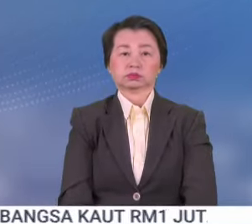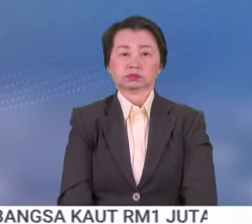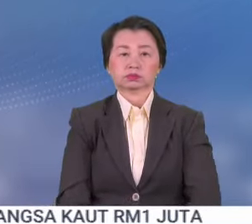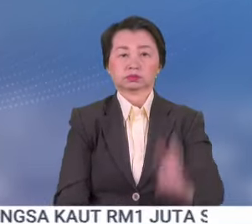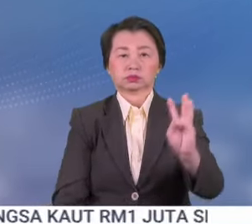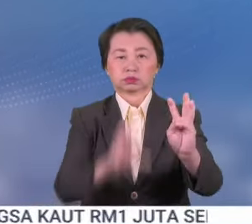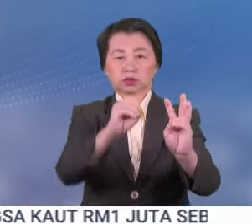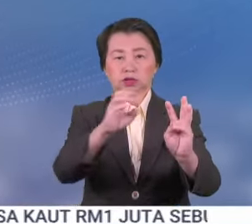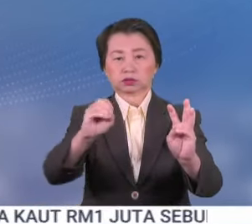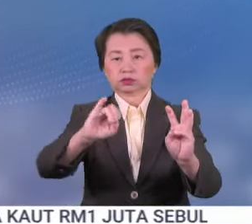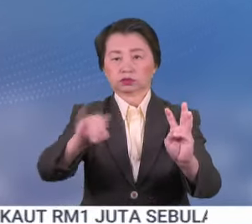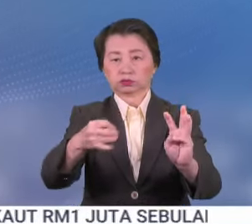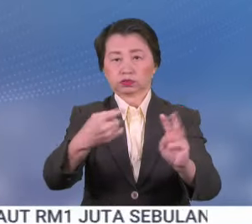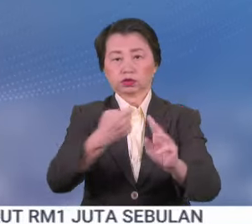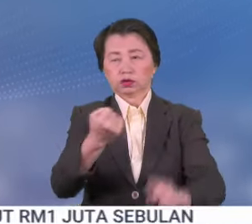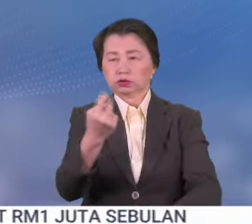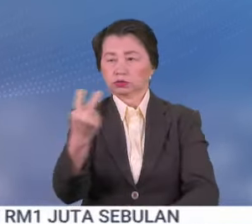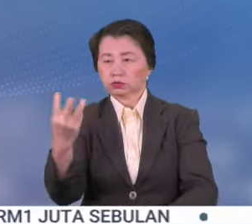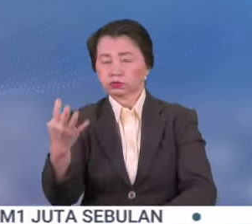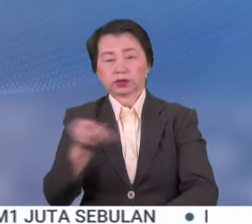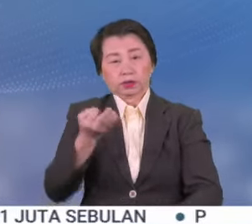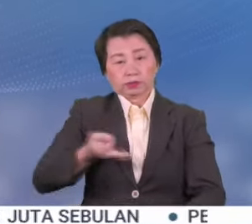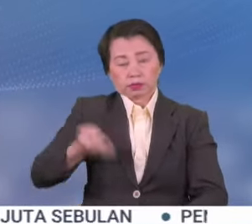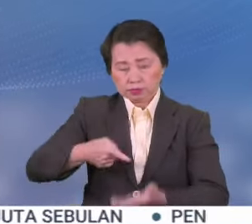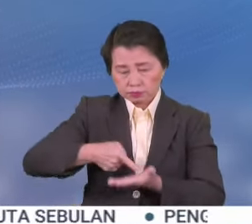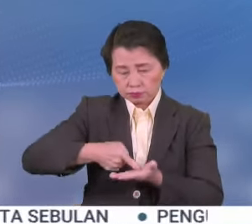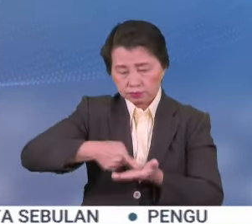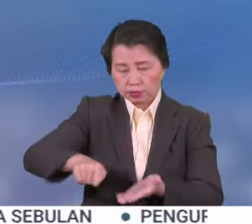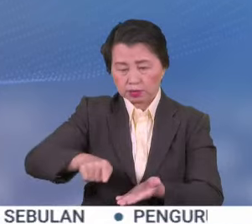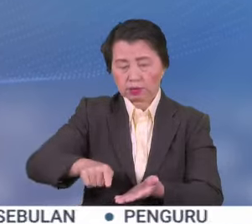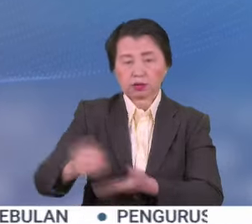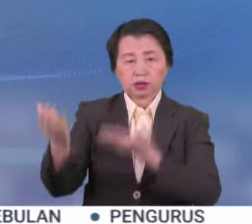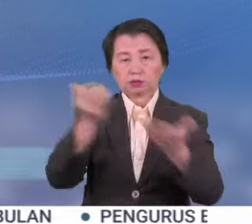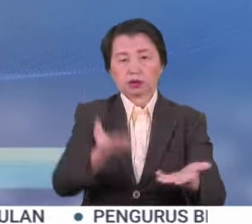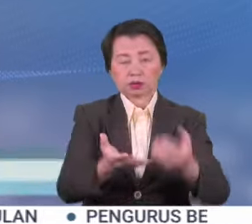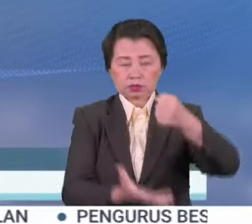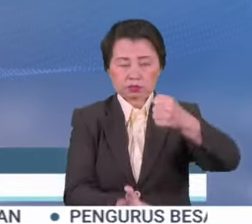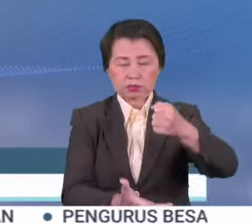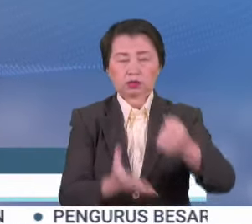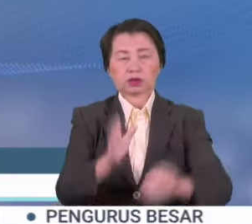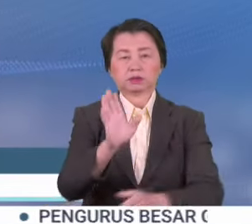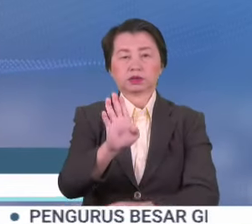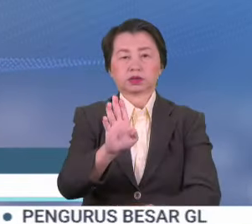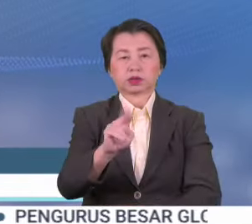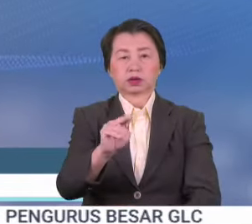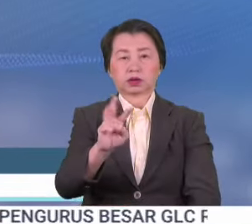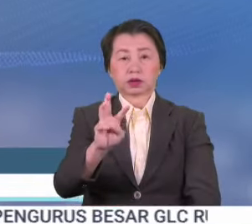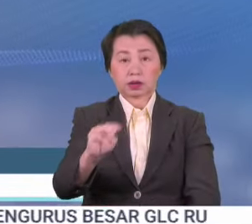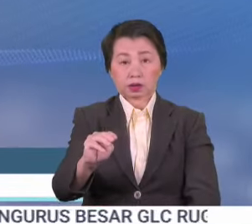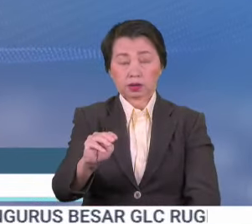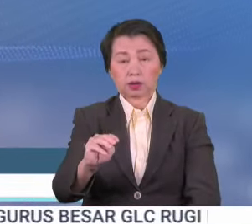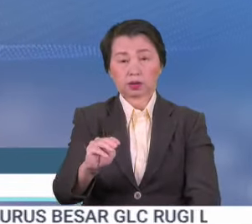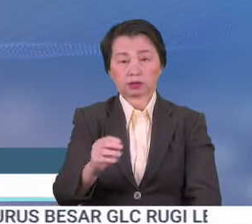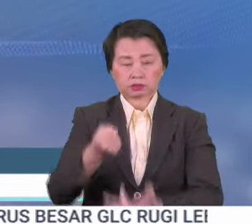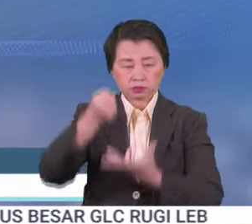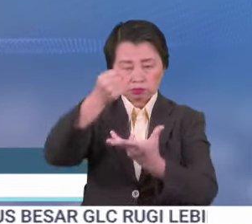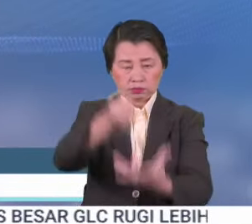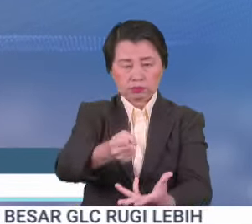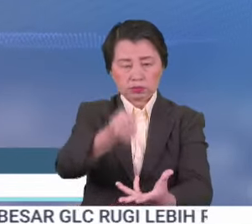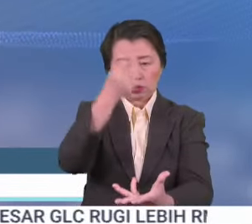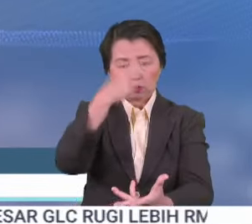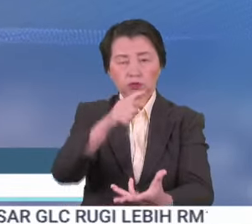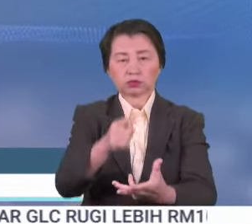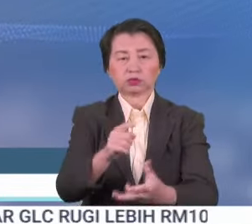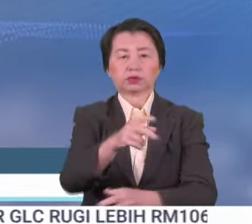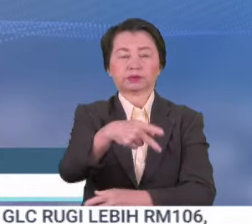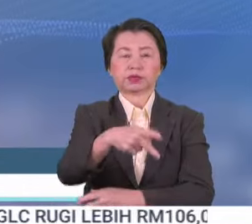r600 juta daripada beberapa kemudahan pembiayaan di bawah dana bank negara Malaysia bnm diperuntukkan untuk